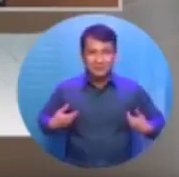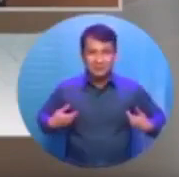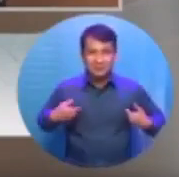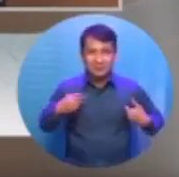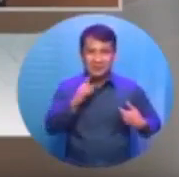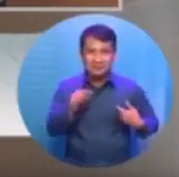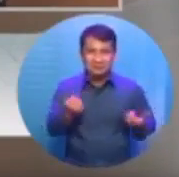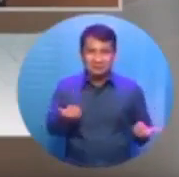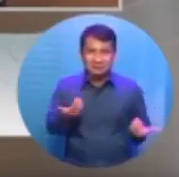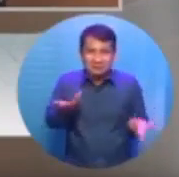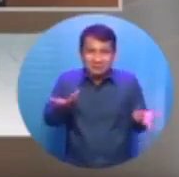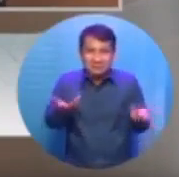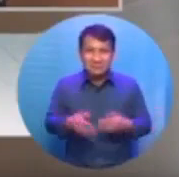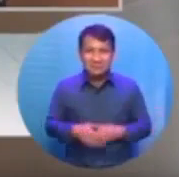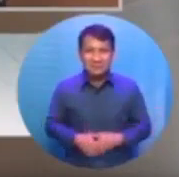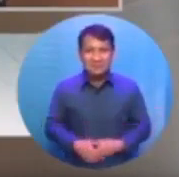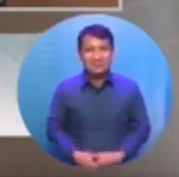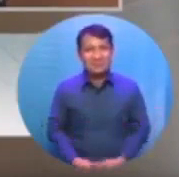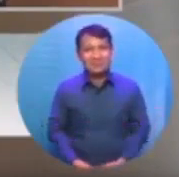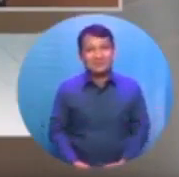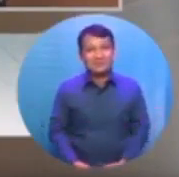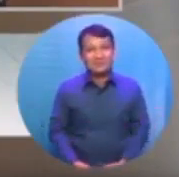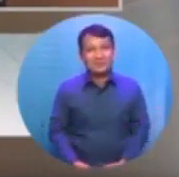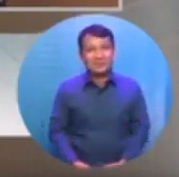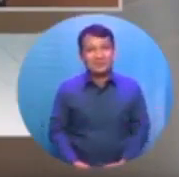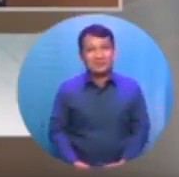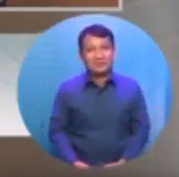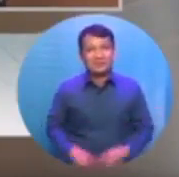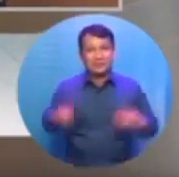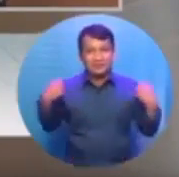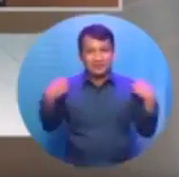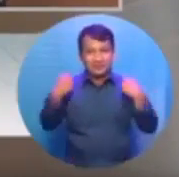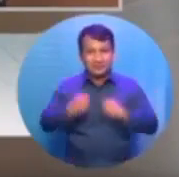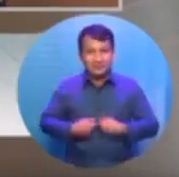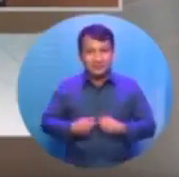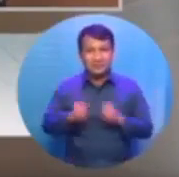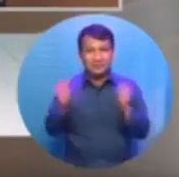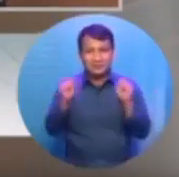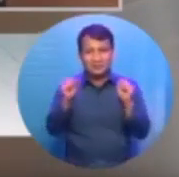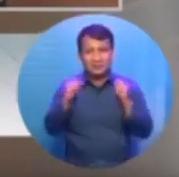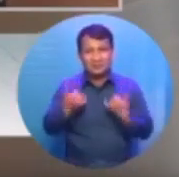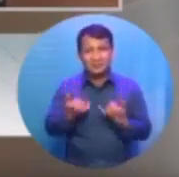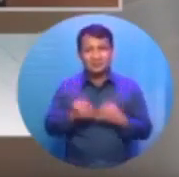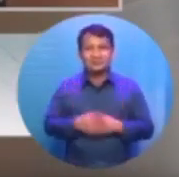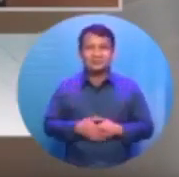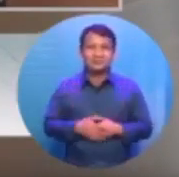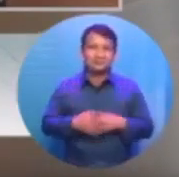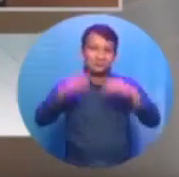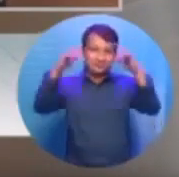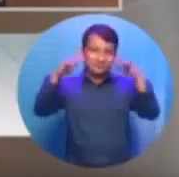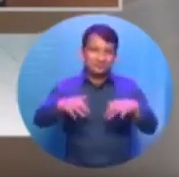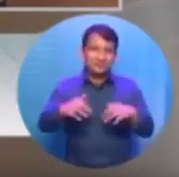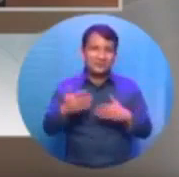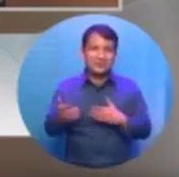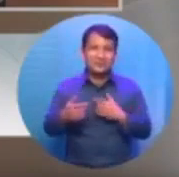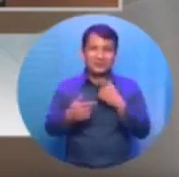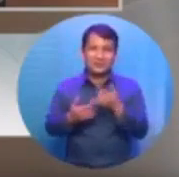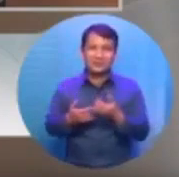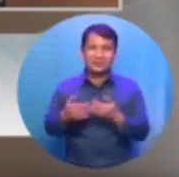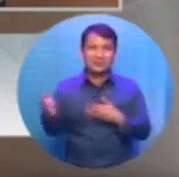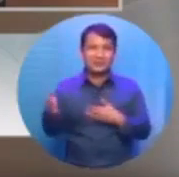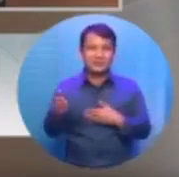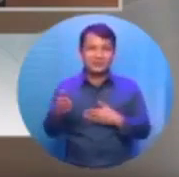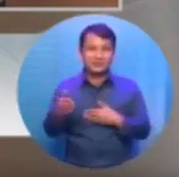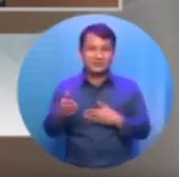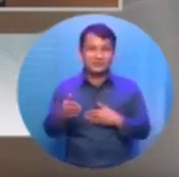spaghetti? Naka-sweater po. Ha? Naka-sweater? Oh. Ah, malamig dyan ngayon. Umuulan po eh. Umuulan. Ano